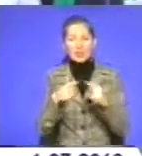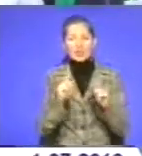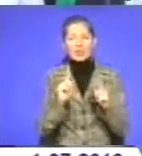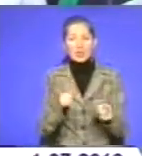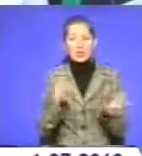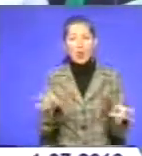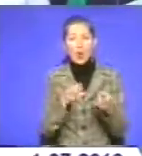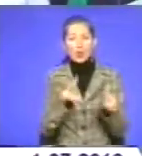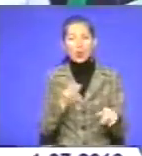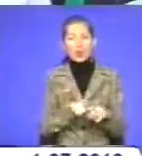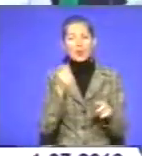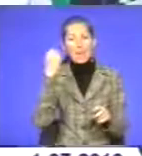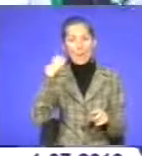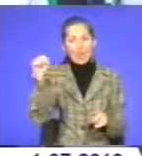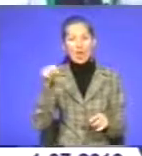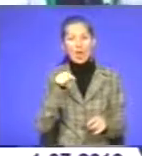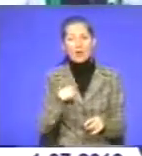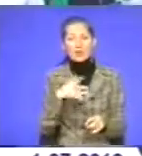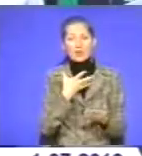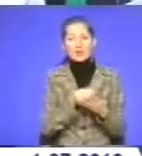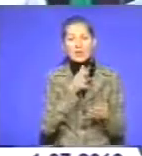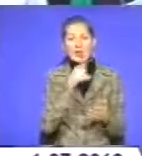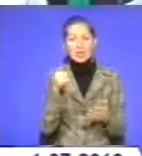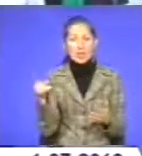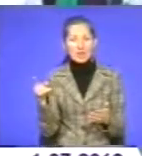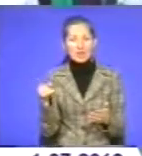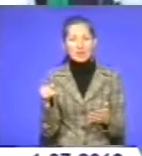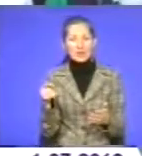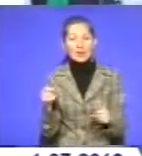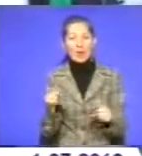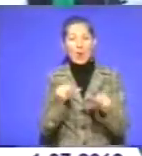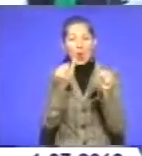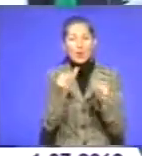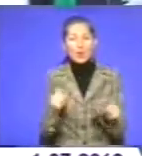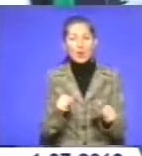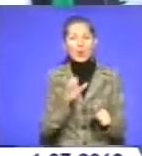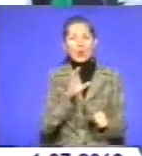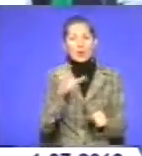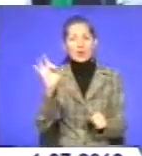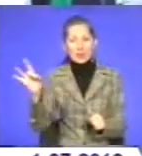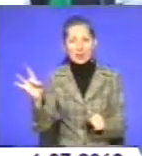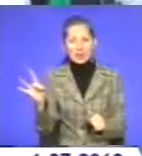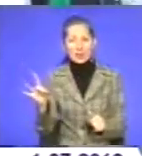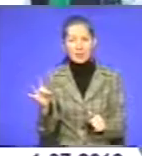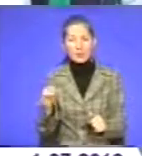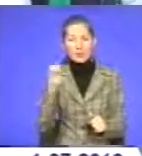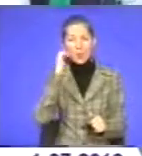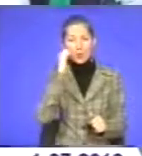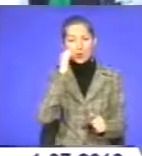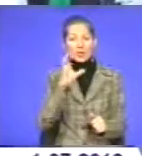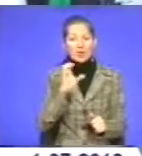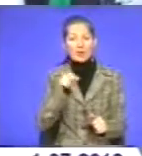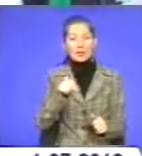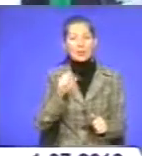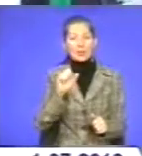клуб, який перемагав тут в свій час і кубку ще Союзу, Радянського Союзу, московський «Спартак».